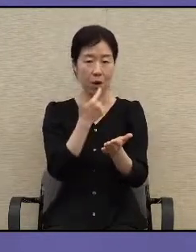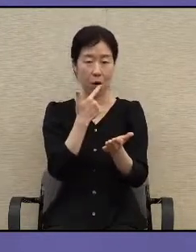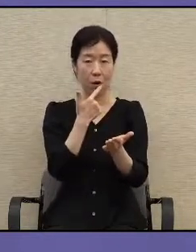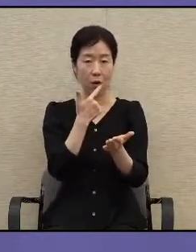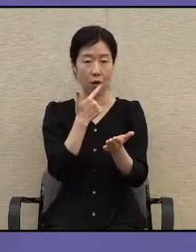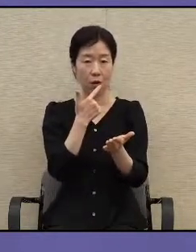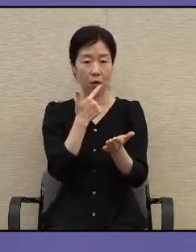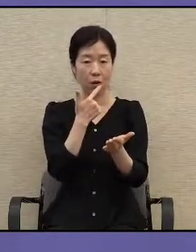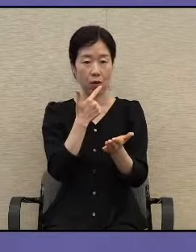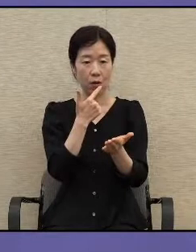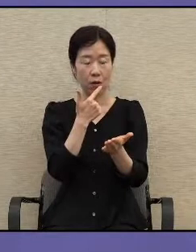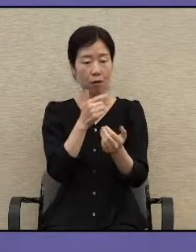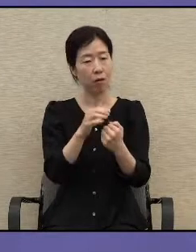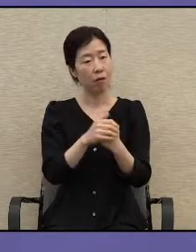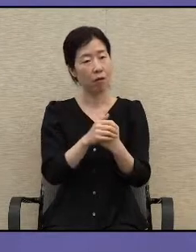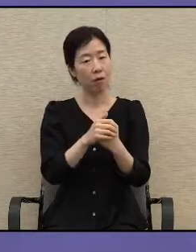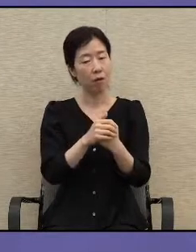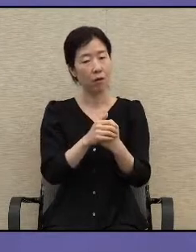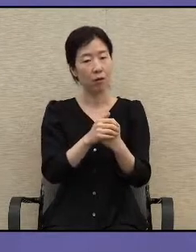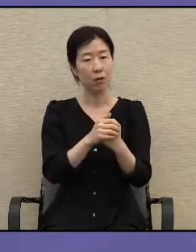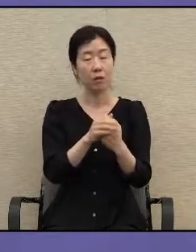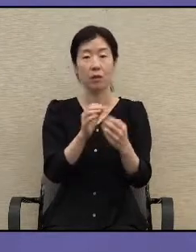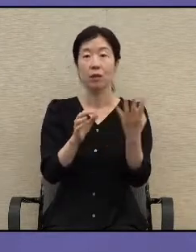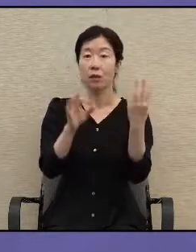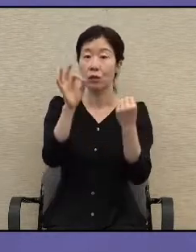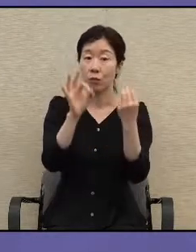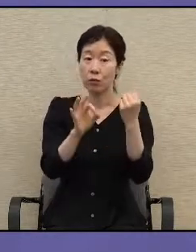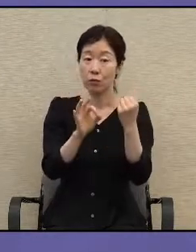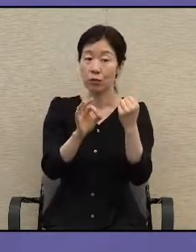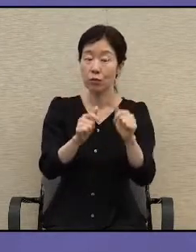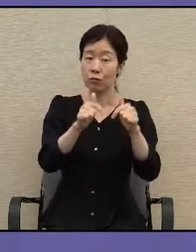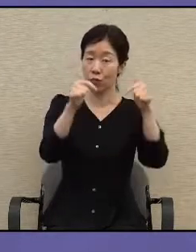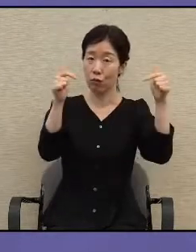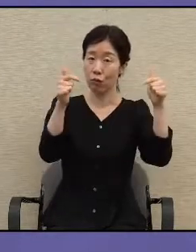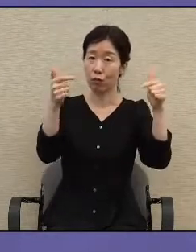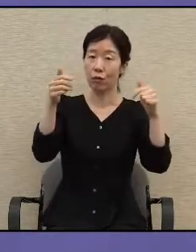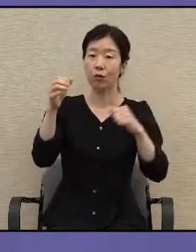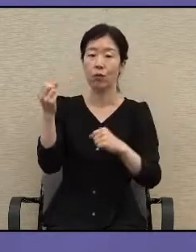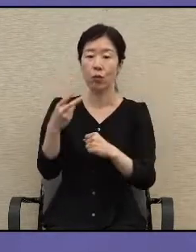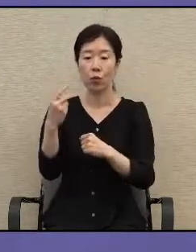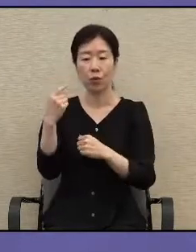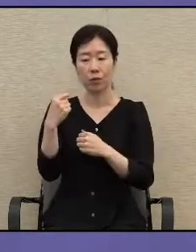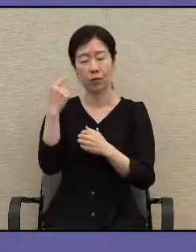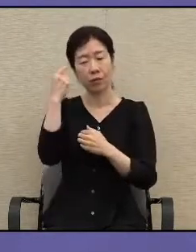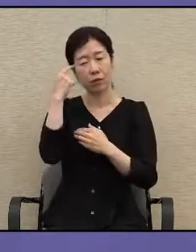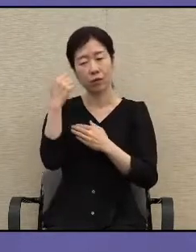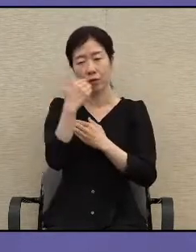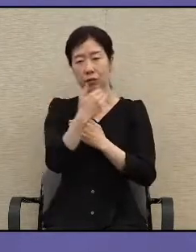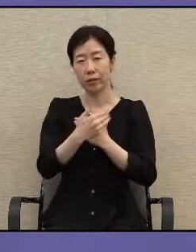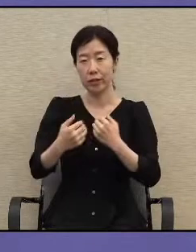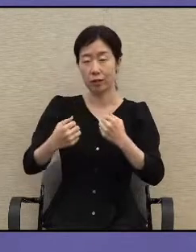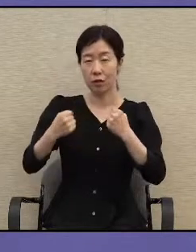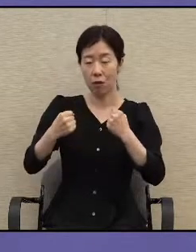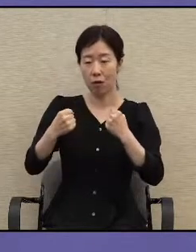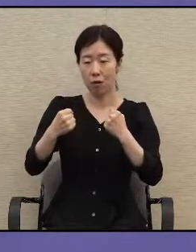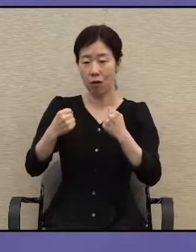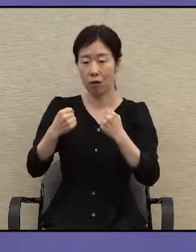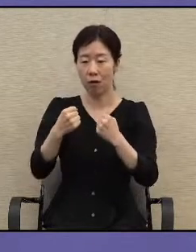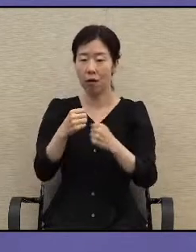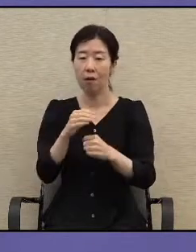때는 불안장애나 우울장애가 굉장히 증가하고 있는 추세고 또한 저희 정신건강 실태조사를 보았을 때도 굉장히 증가하는